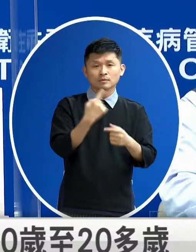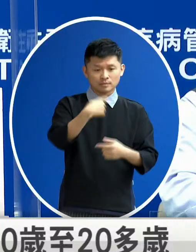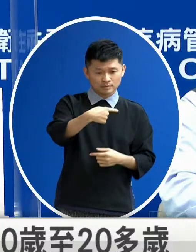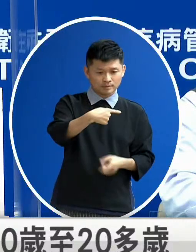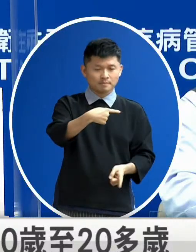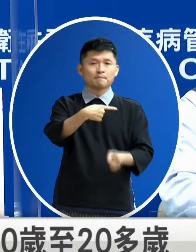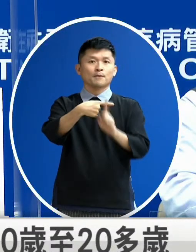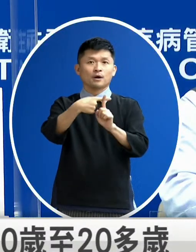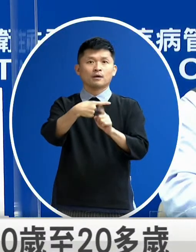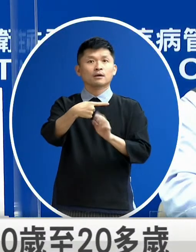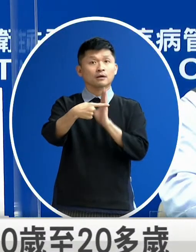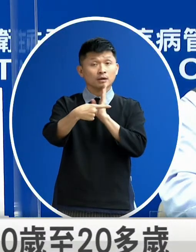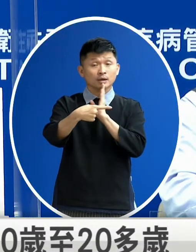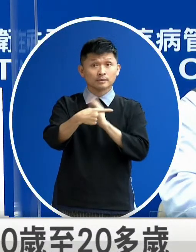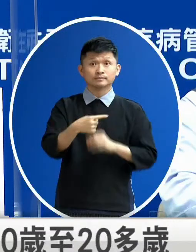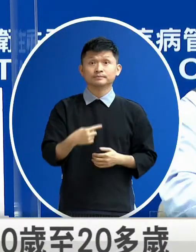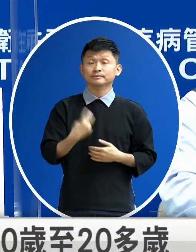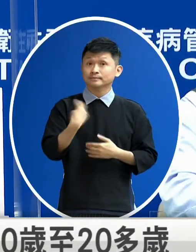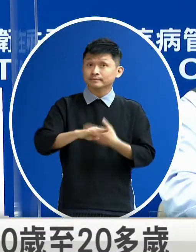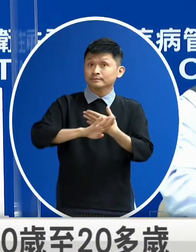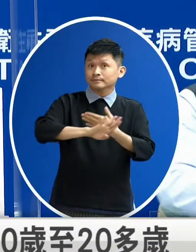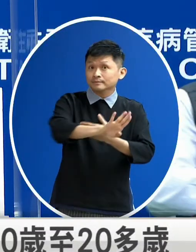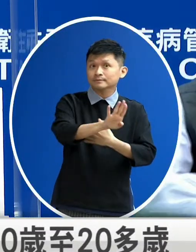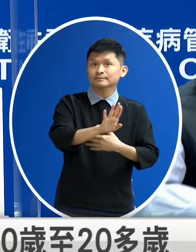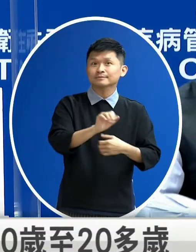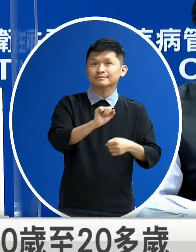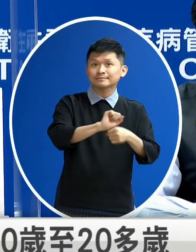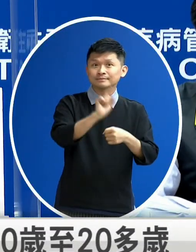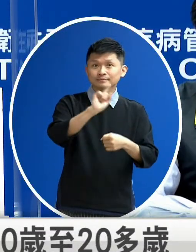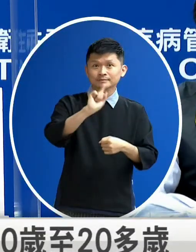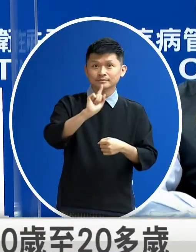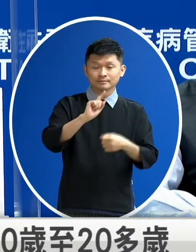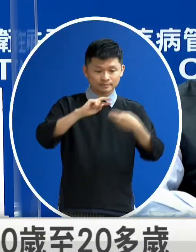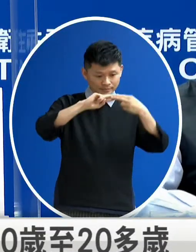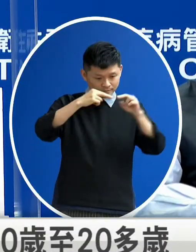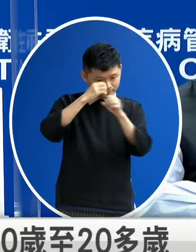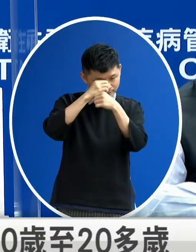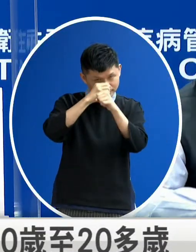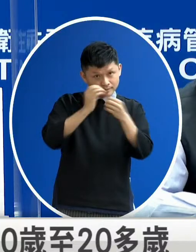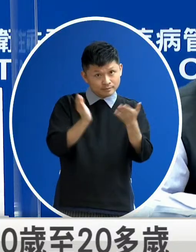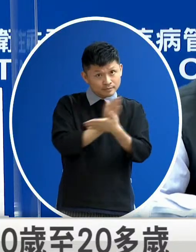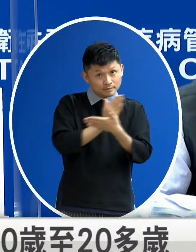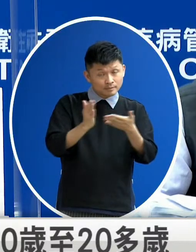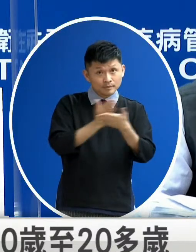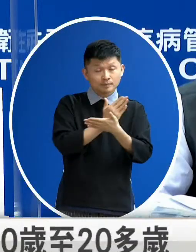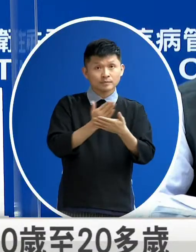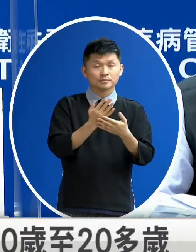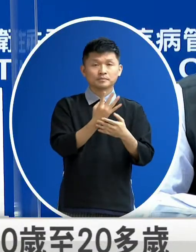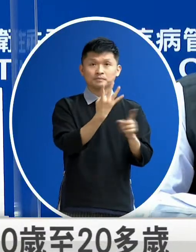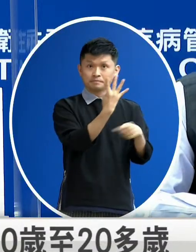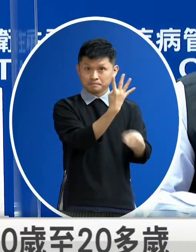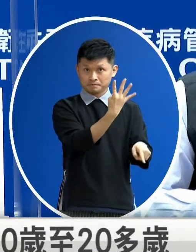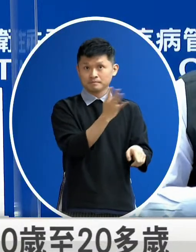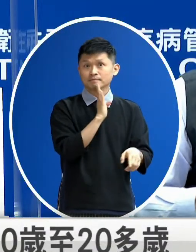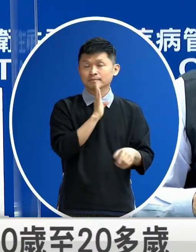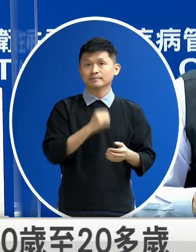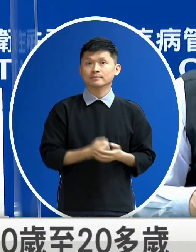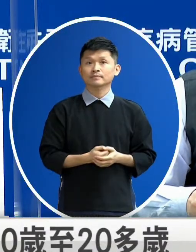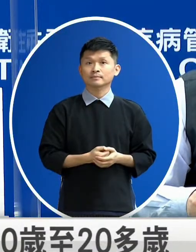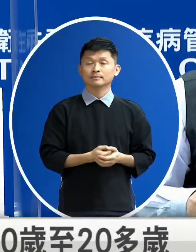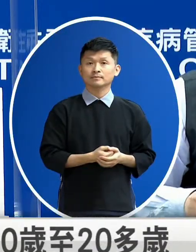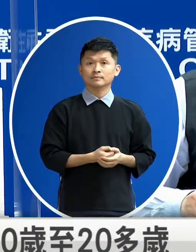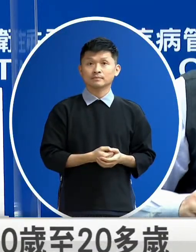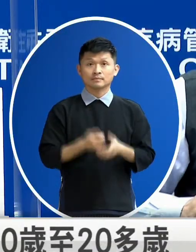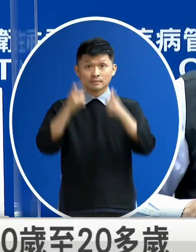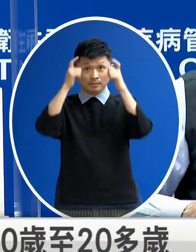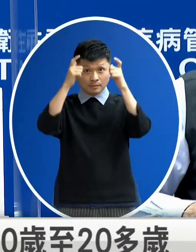阳，那也多了一些相关的基因的定序，大概多了4个基因的定序，那都是跟